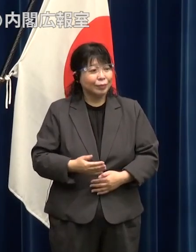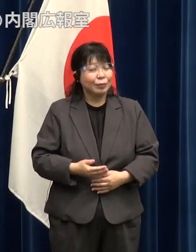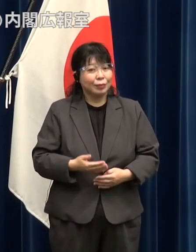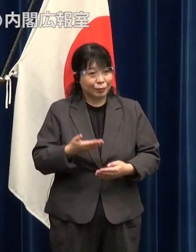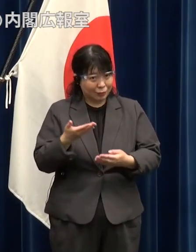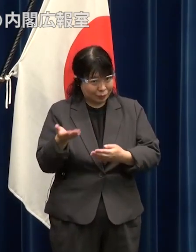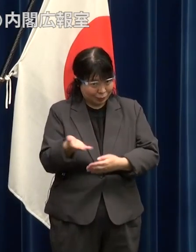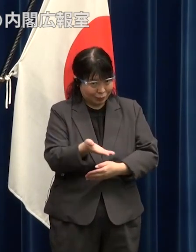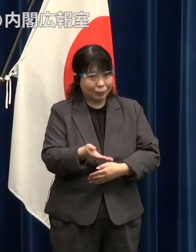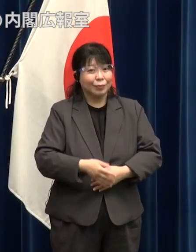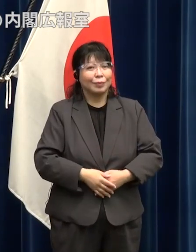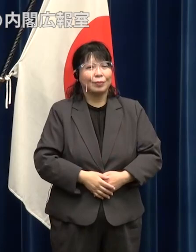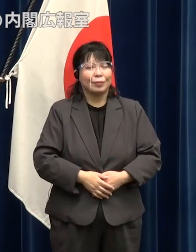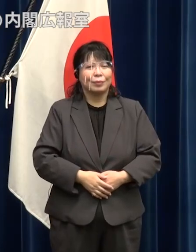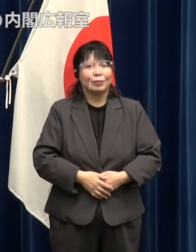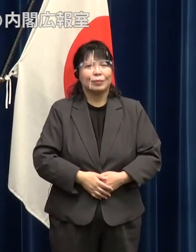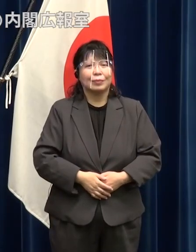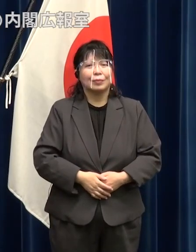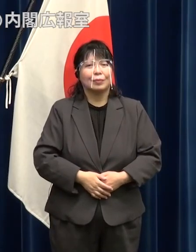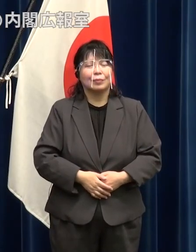ん。